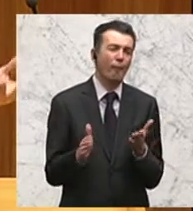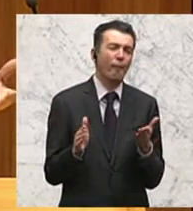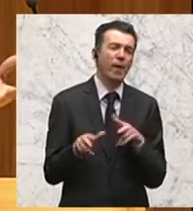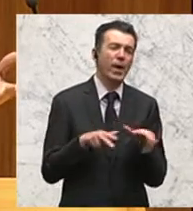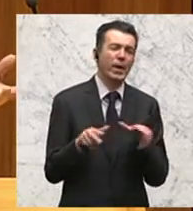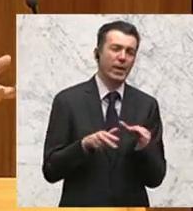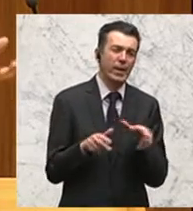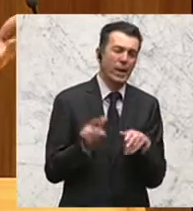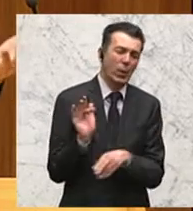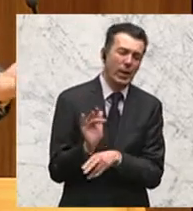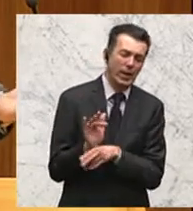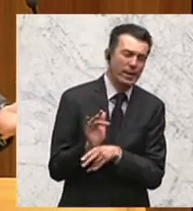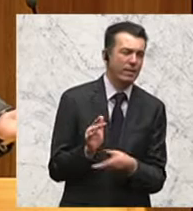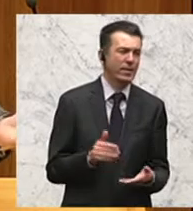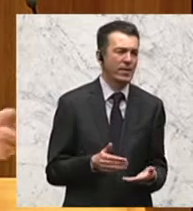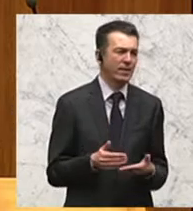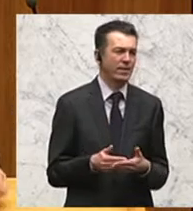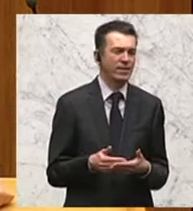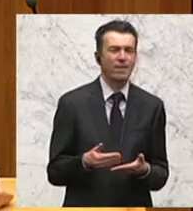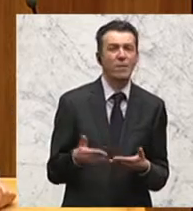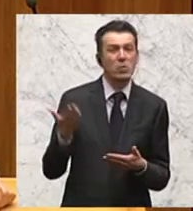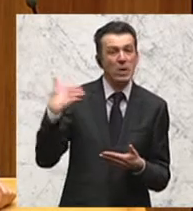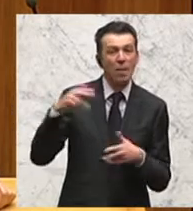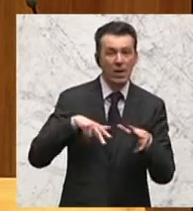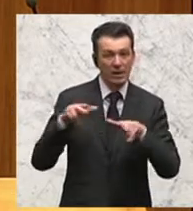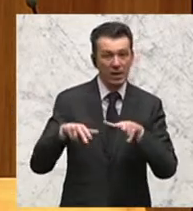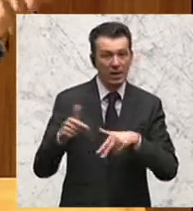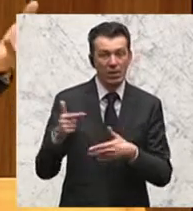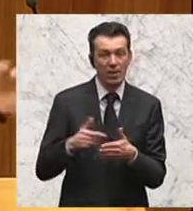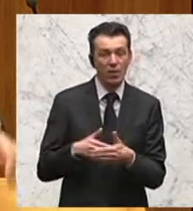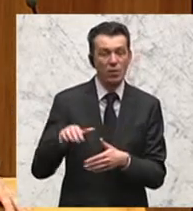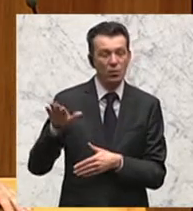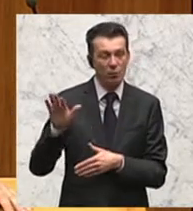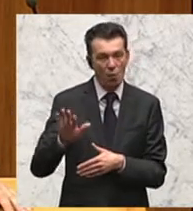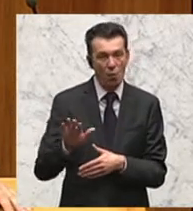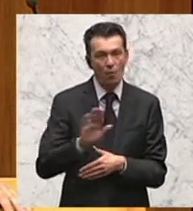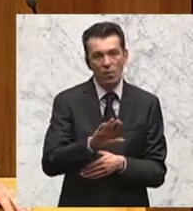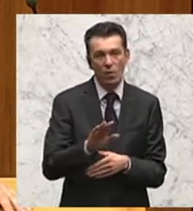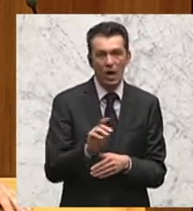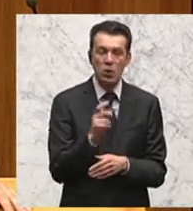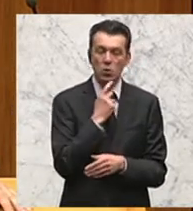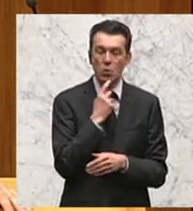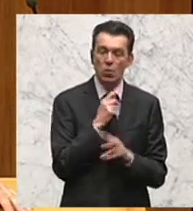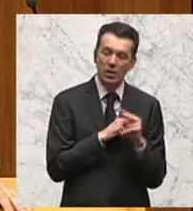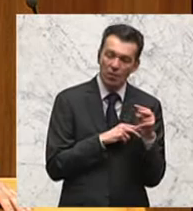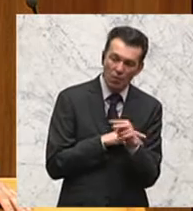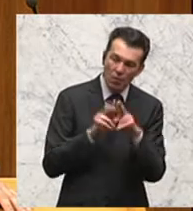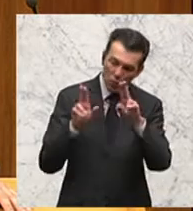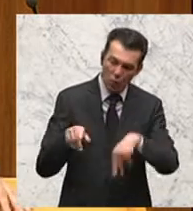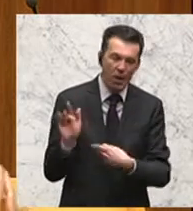das kritisiert, für das Sie die damalige Regierung 2005 aus Ihrer subjektiven Sicht zu Recht kritisiert